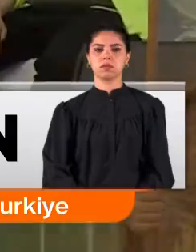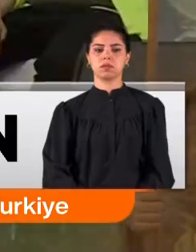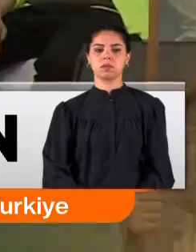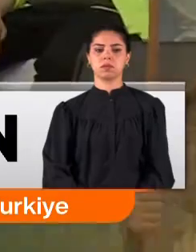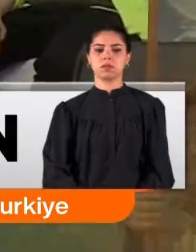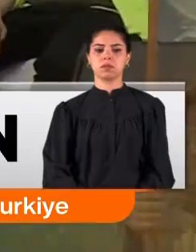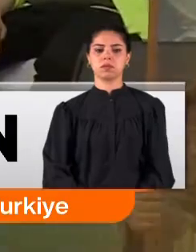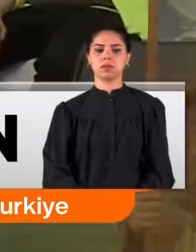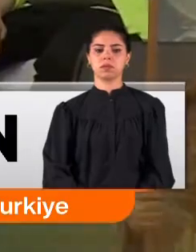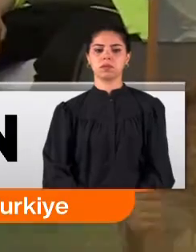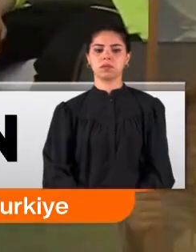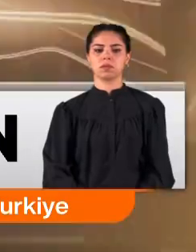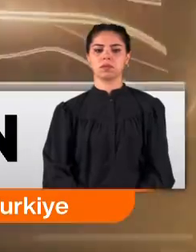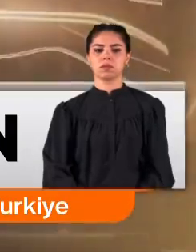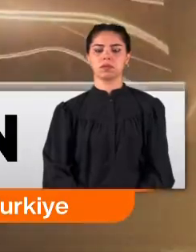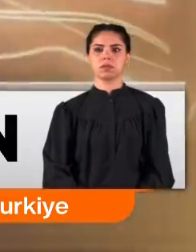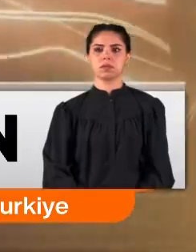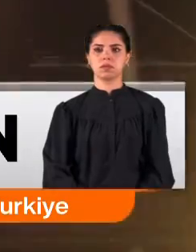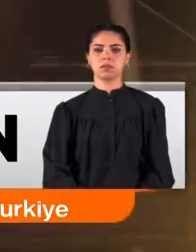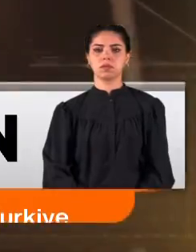Fetih mübarek olsun.